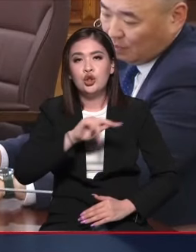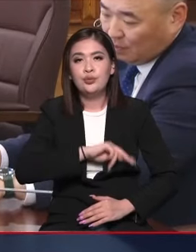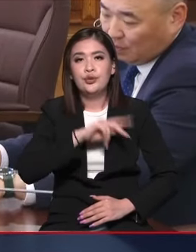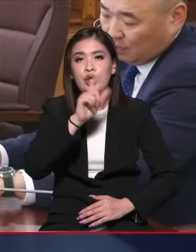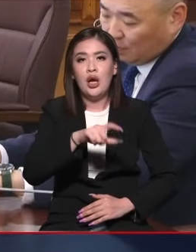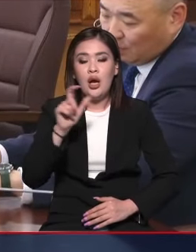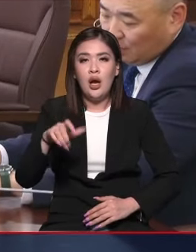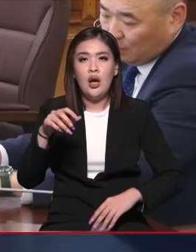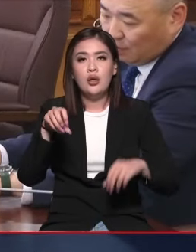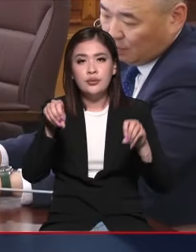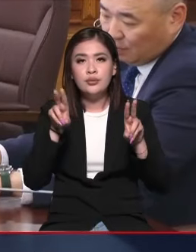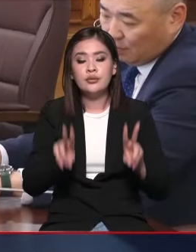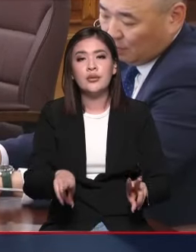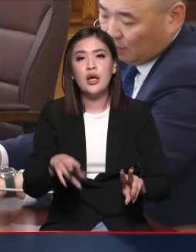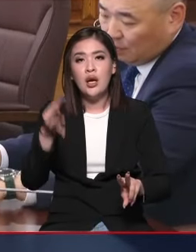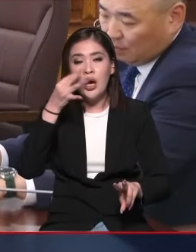кәсіптік